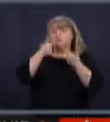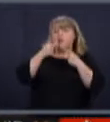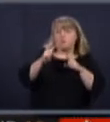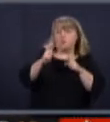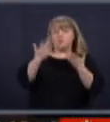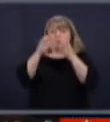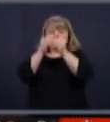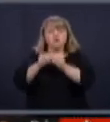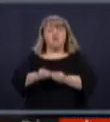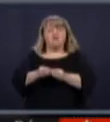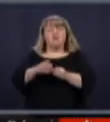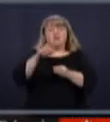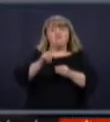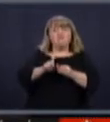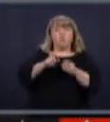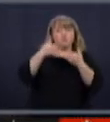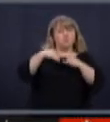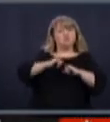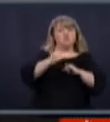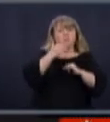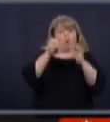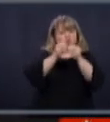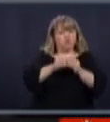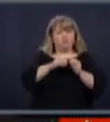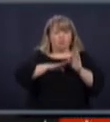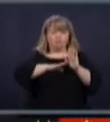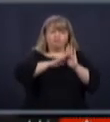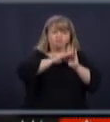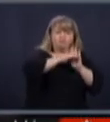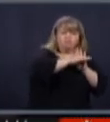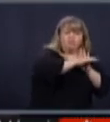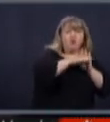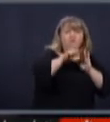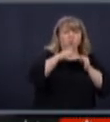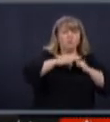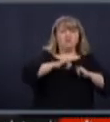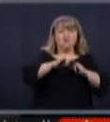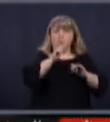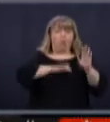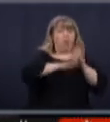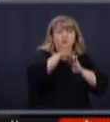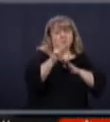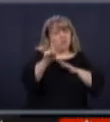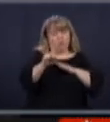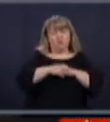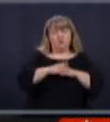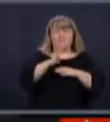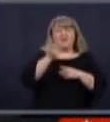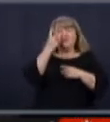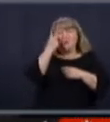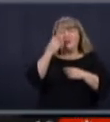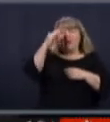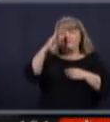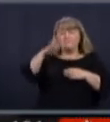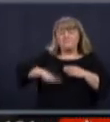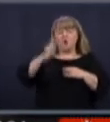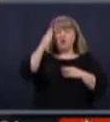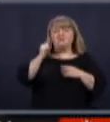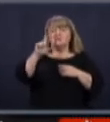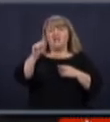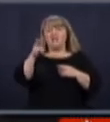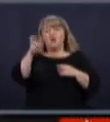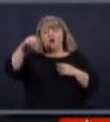maintienne. Mais je comprends qu'il y a des gens qui soient inquiets dans le Bas-Saint-Laurent. Mais